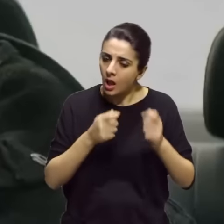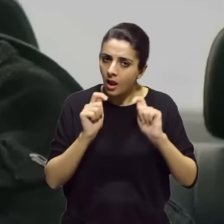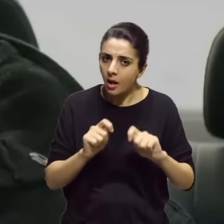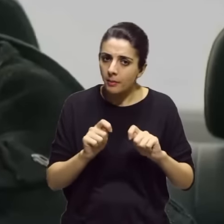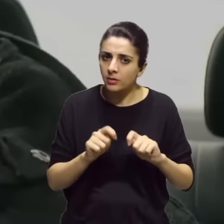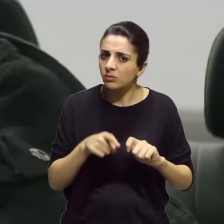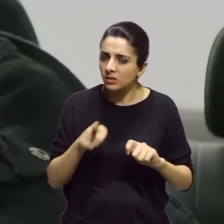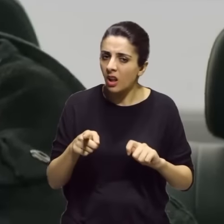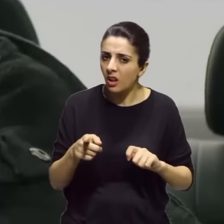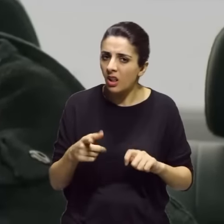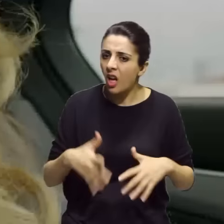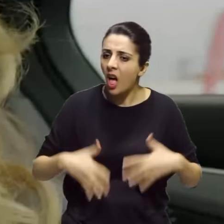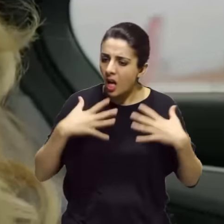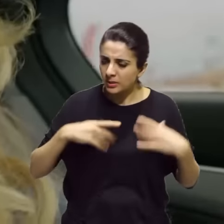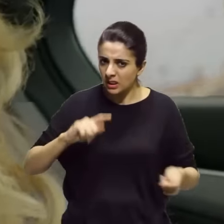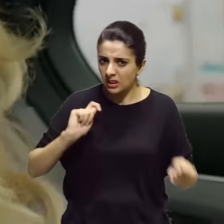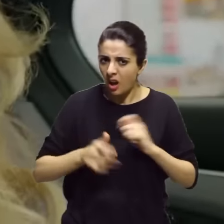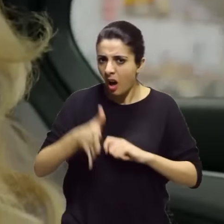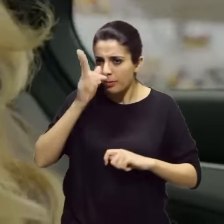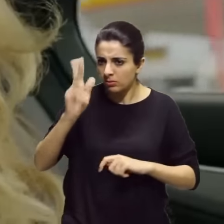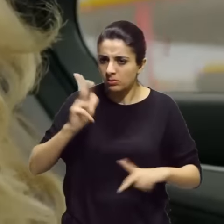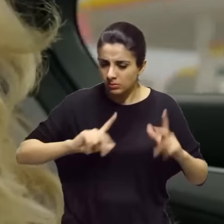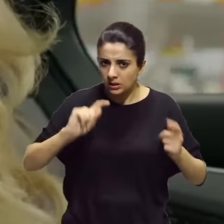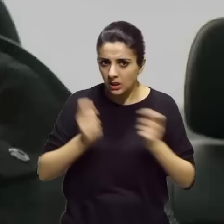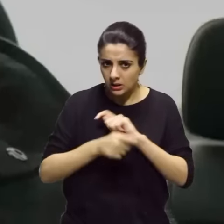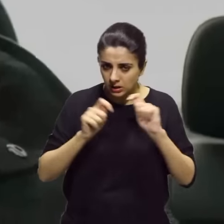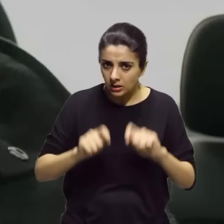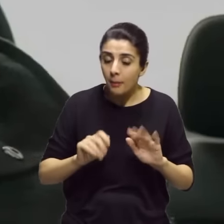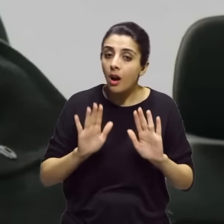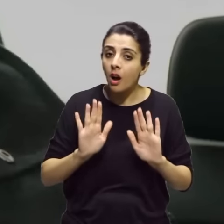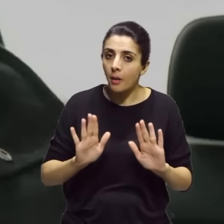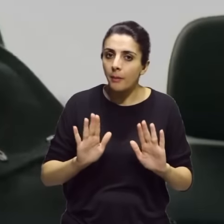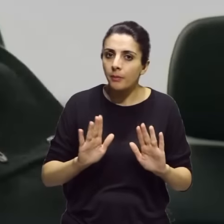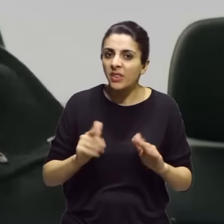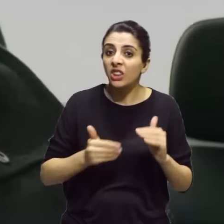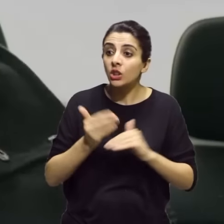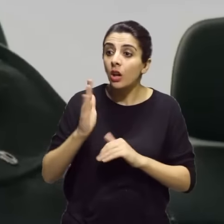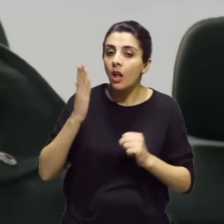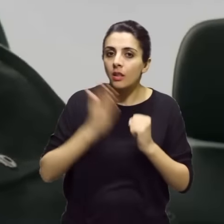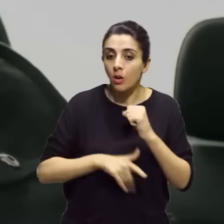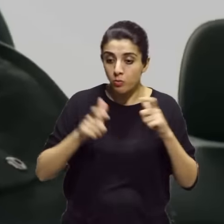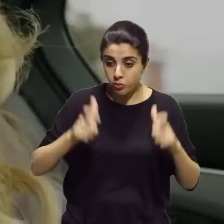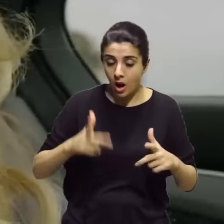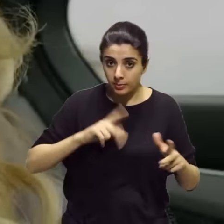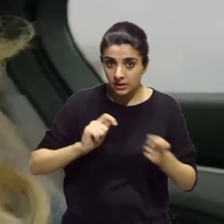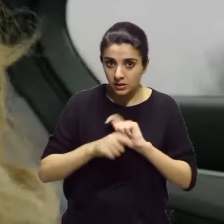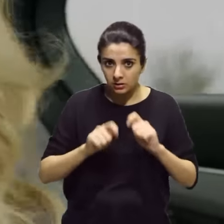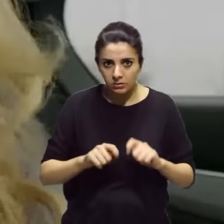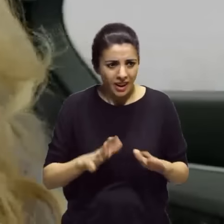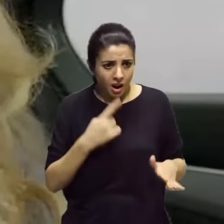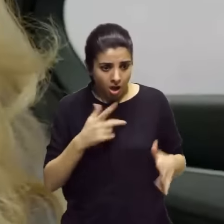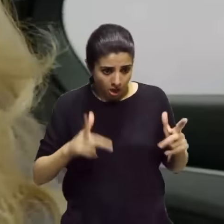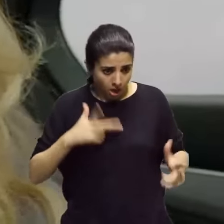şeyler. Sen de çıkartırsın şu gerzeğin pijamalarını. Ama öyle dışarı çıkmak falan yok. Burada değiştirirsin. Ya